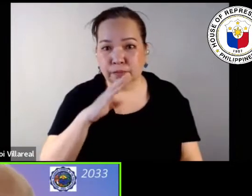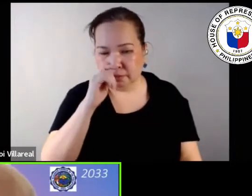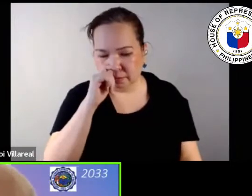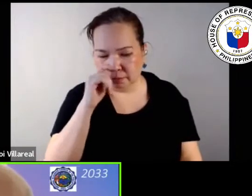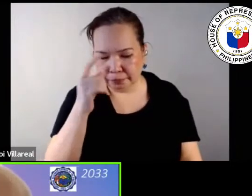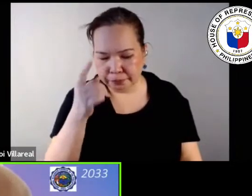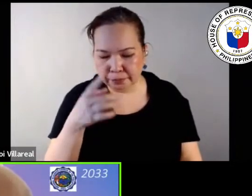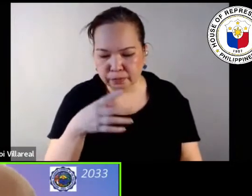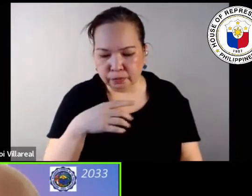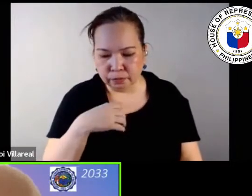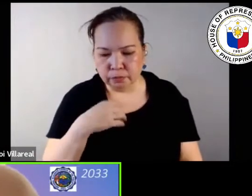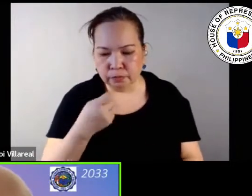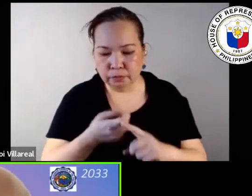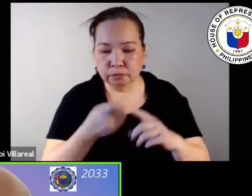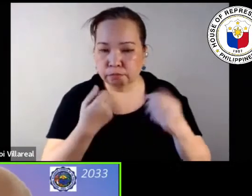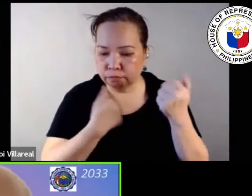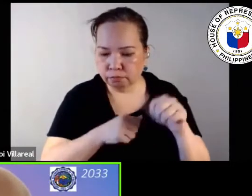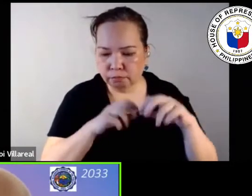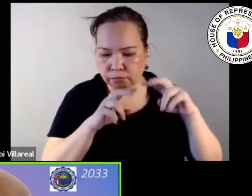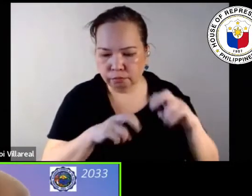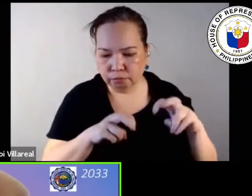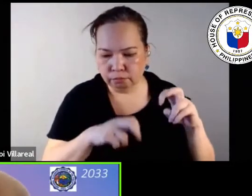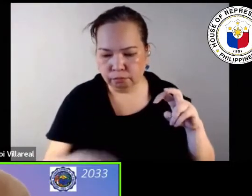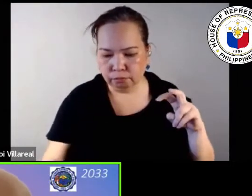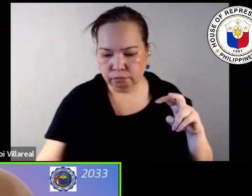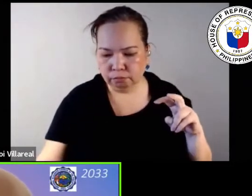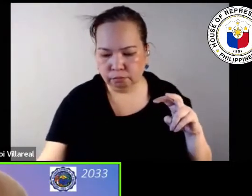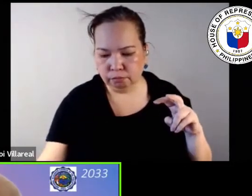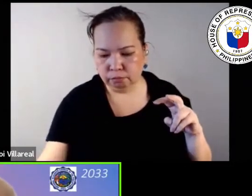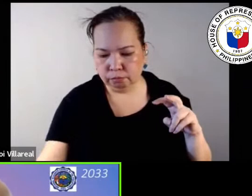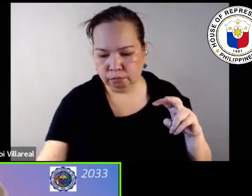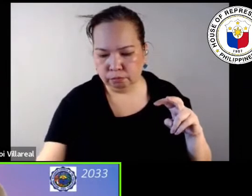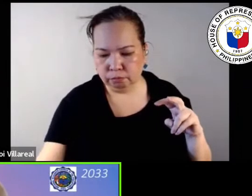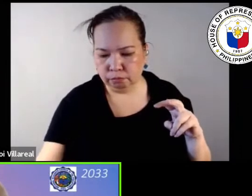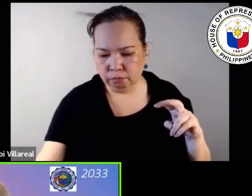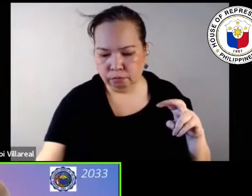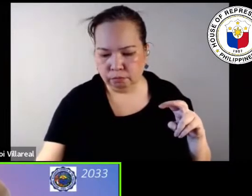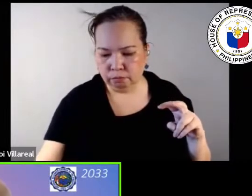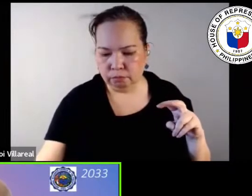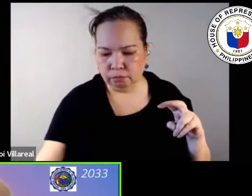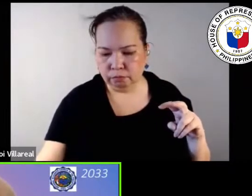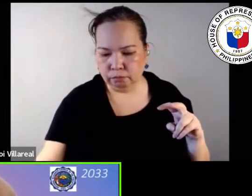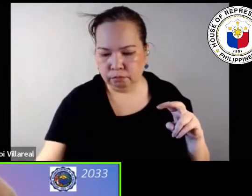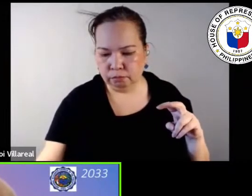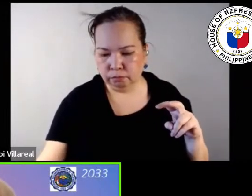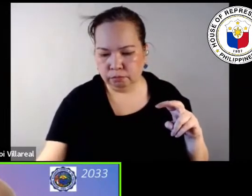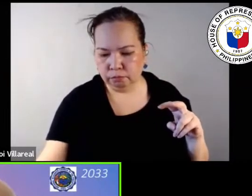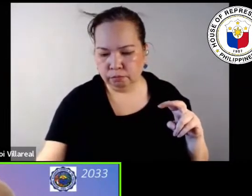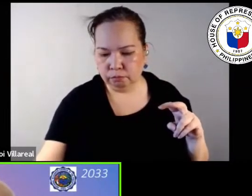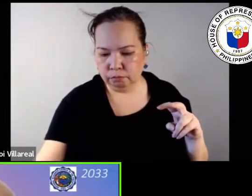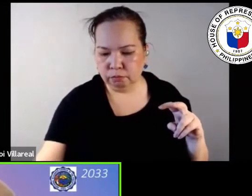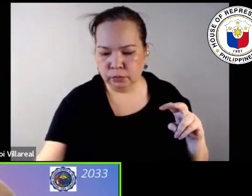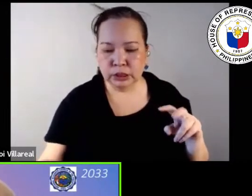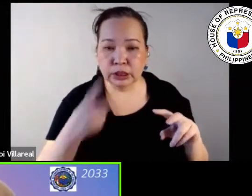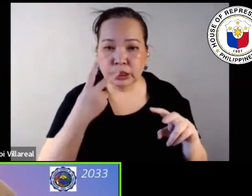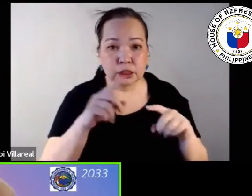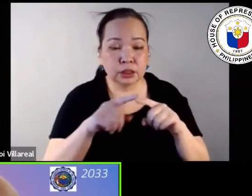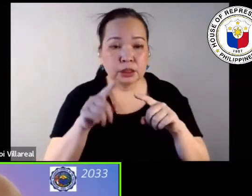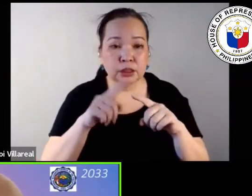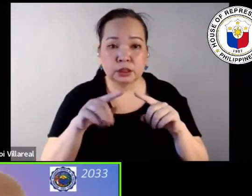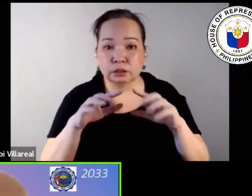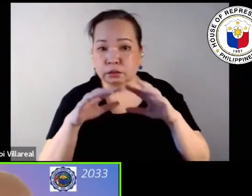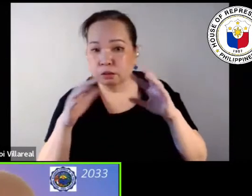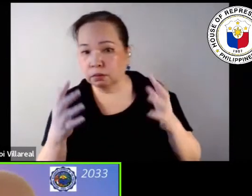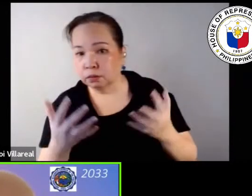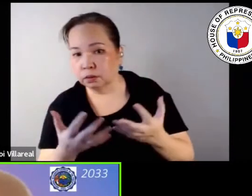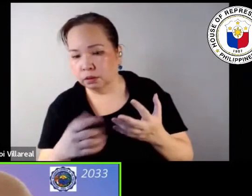sa pananaliksik na nakikita natin sa maraming bahagi ng mundo. Ako po, gusto ko rin